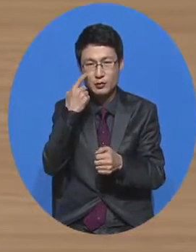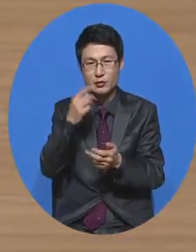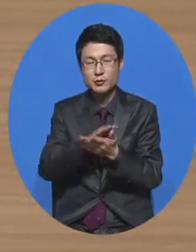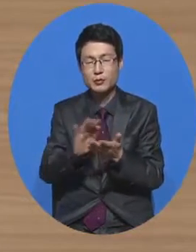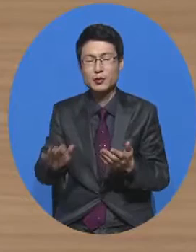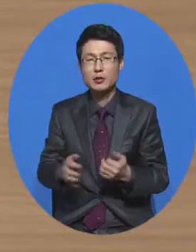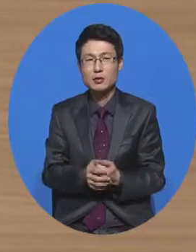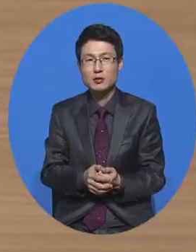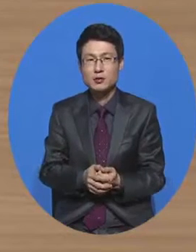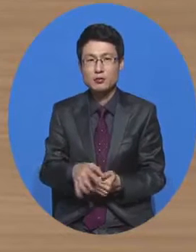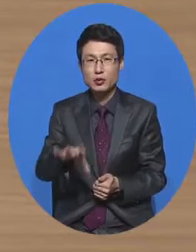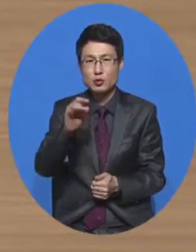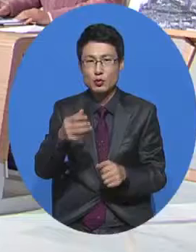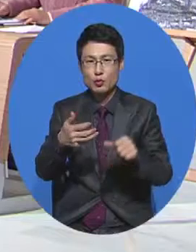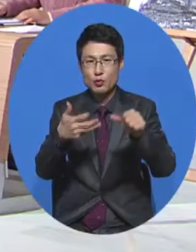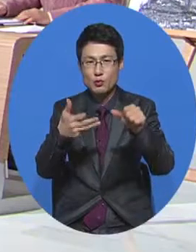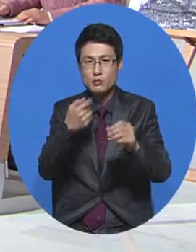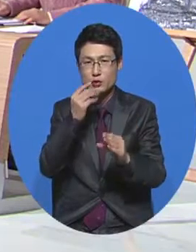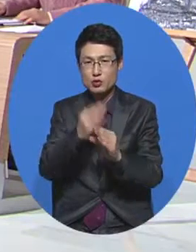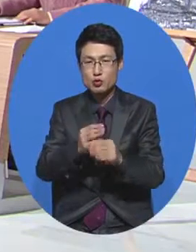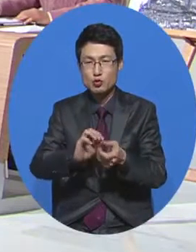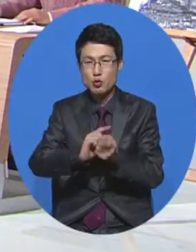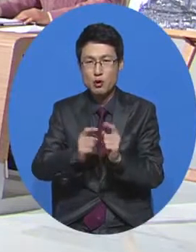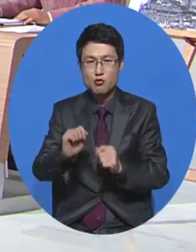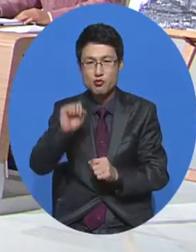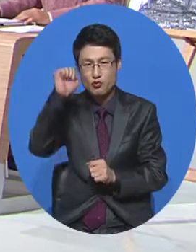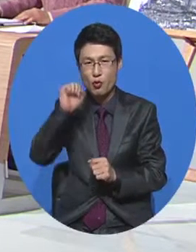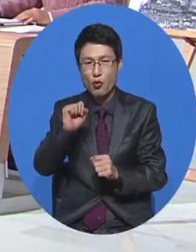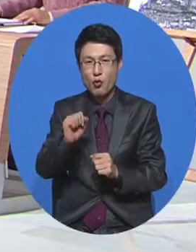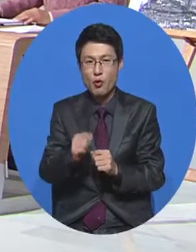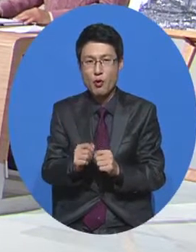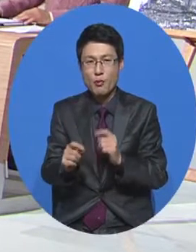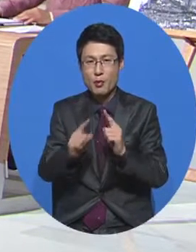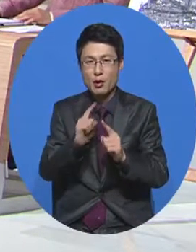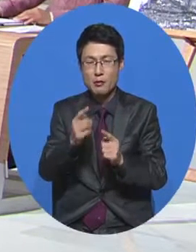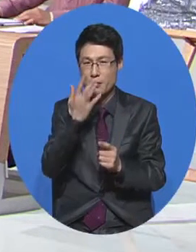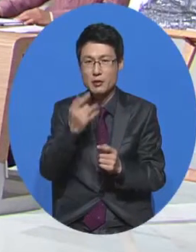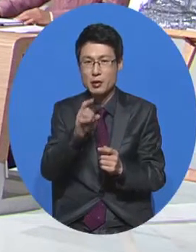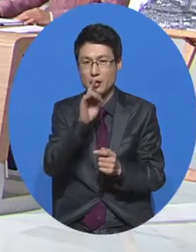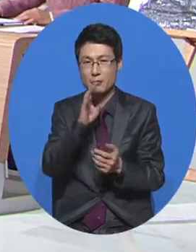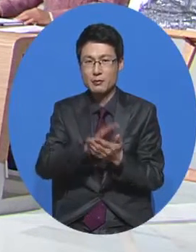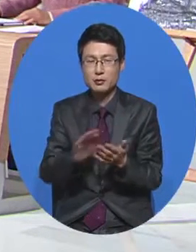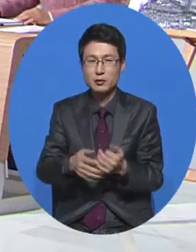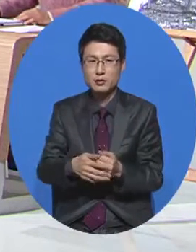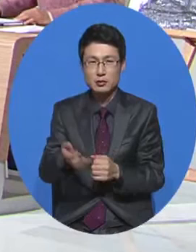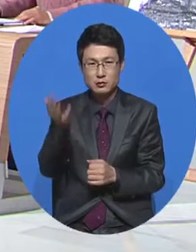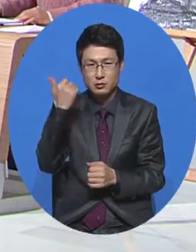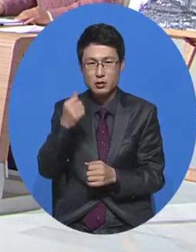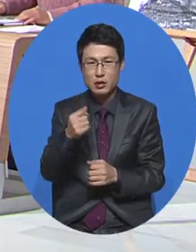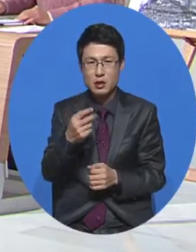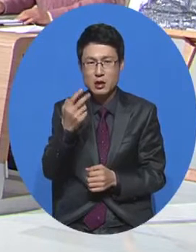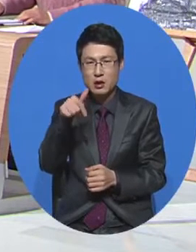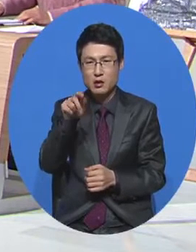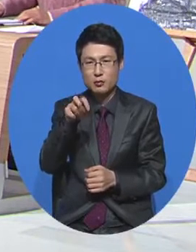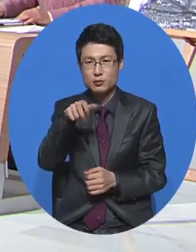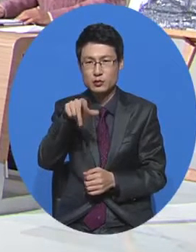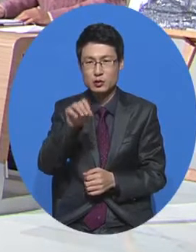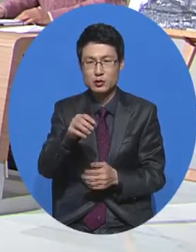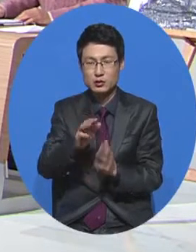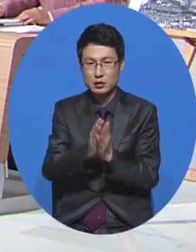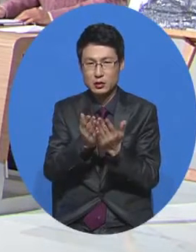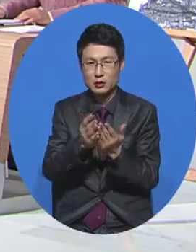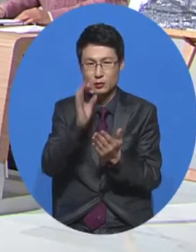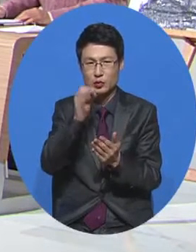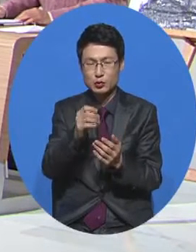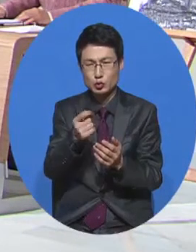먼저 5.18 민주화운동 얘기를 안할 수가 없는데요 기존의 검정 교과서 하고 비교 해 분량이